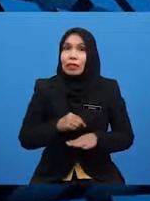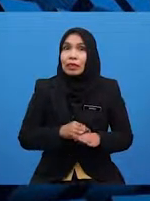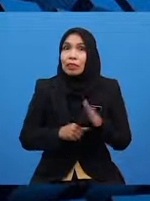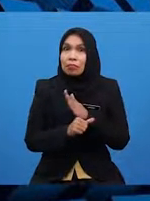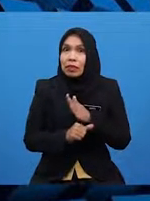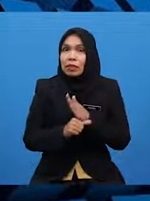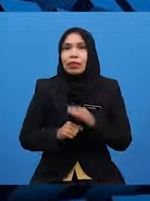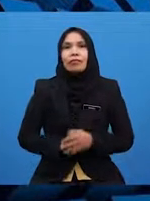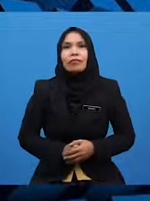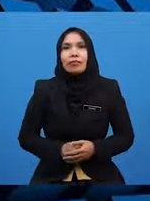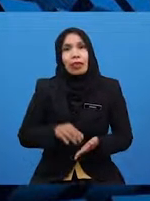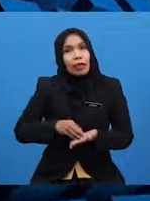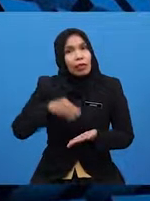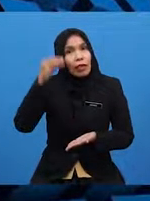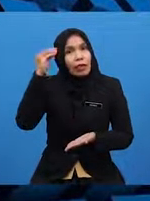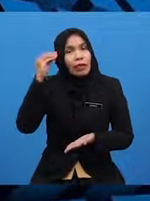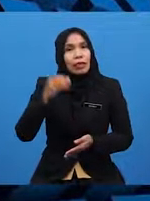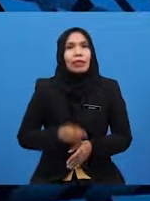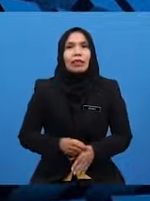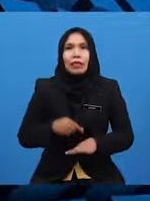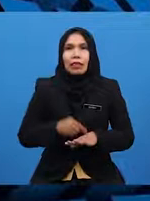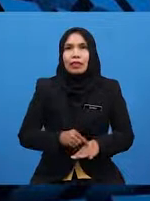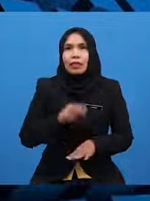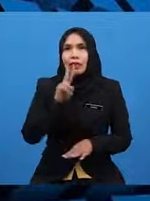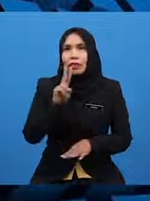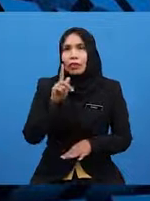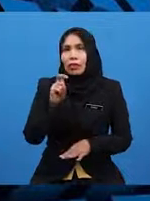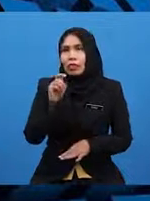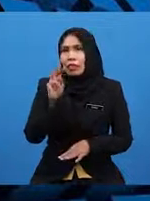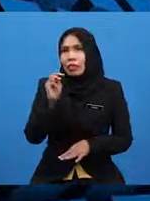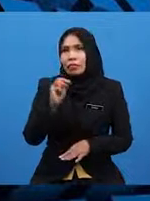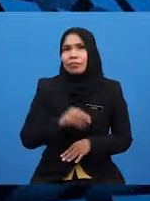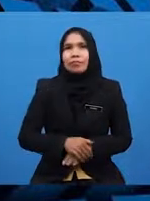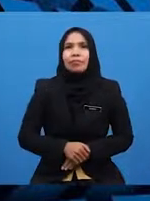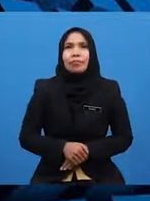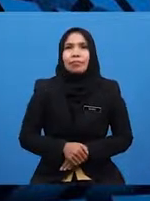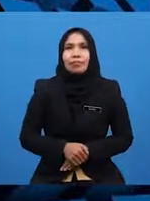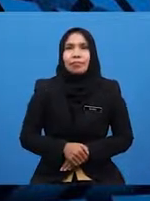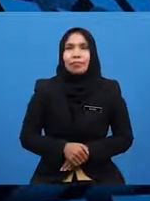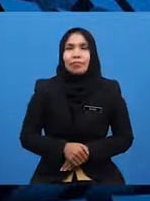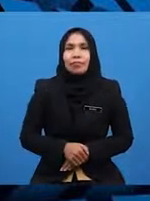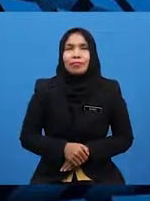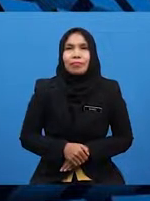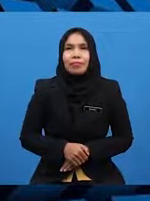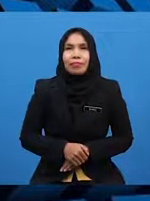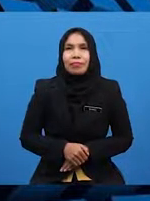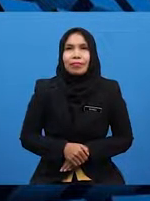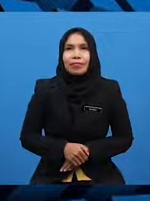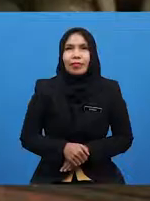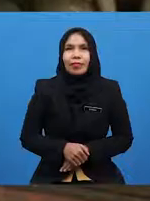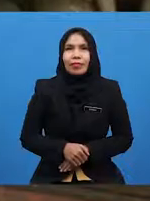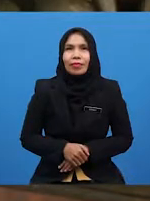di Universiti Teknologi Mara dalam bidang seni lukis dan seni reka penghususan seni